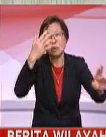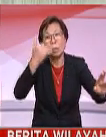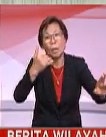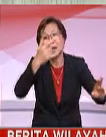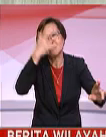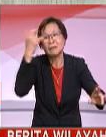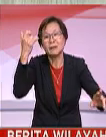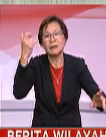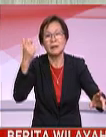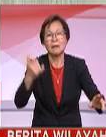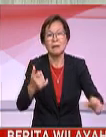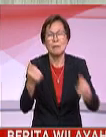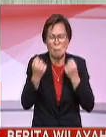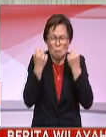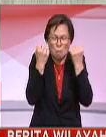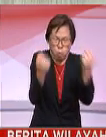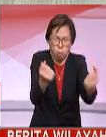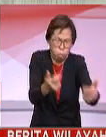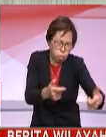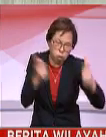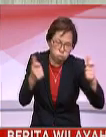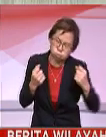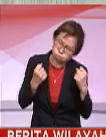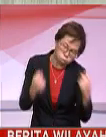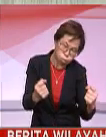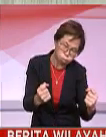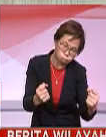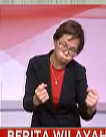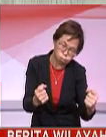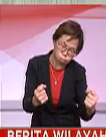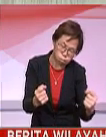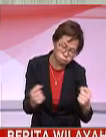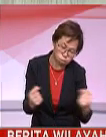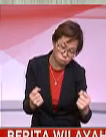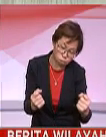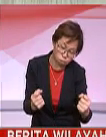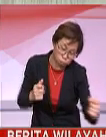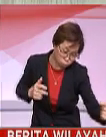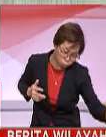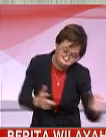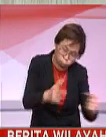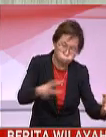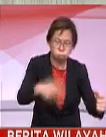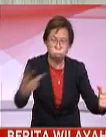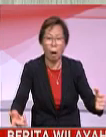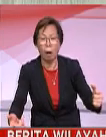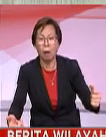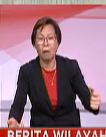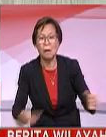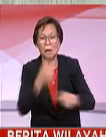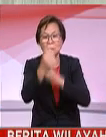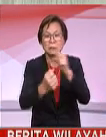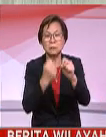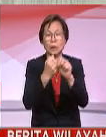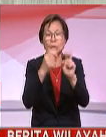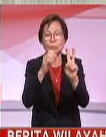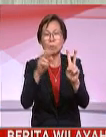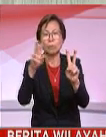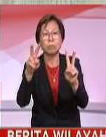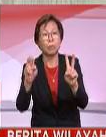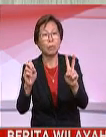kerana memandu laju dan terbabas. Untuk tahun lepas,